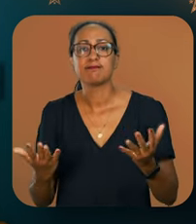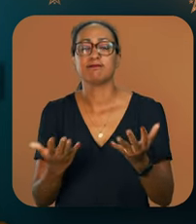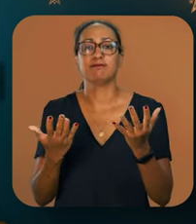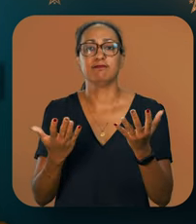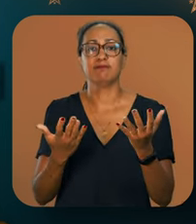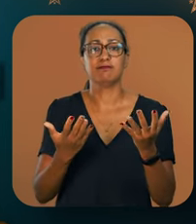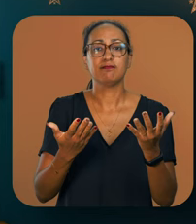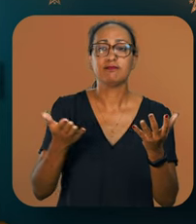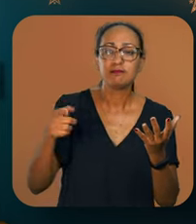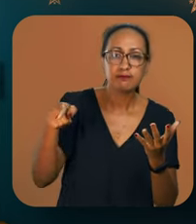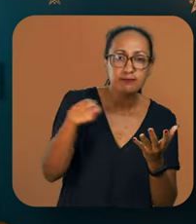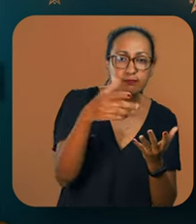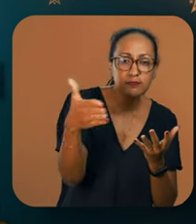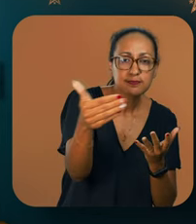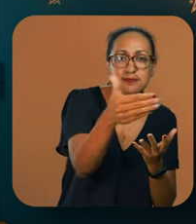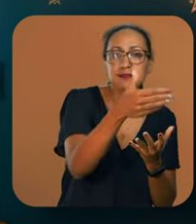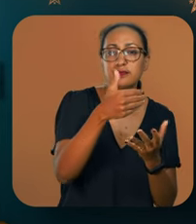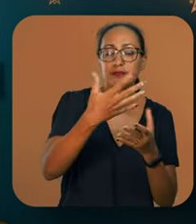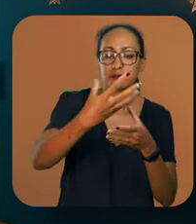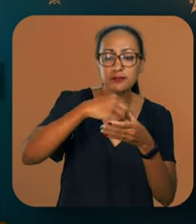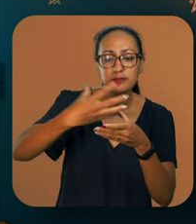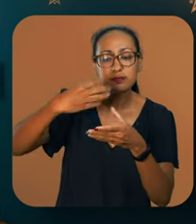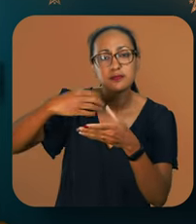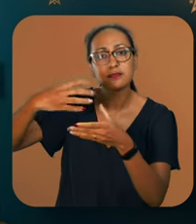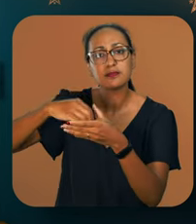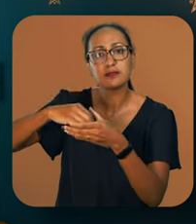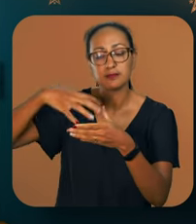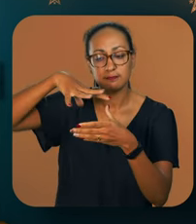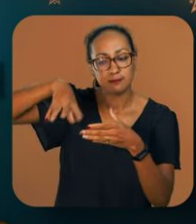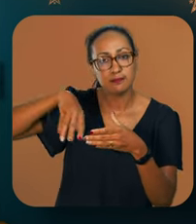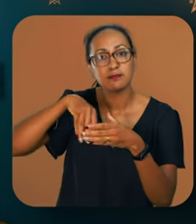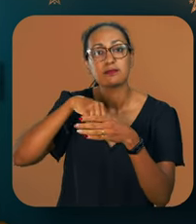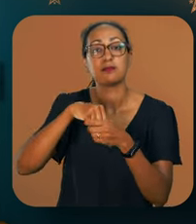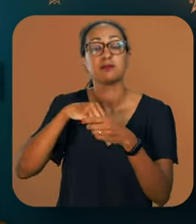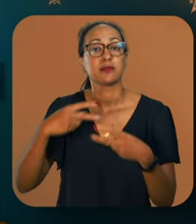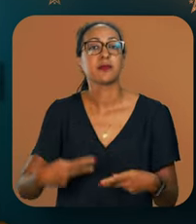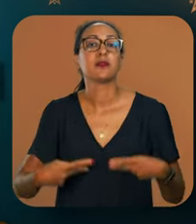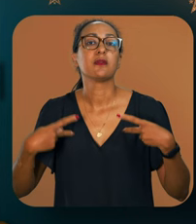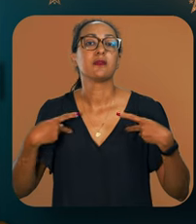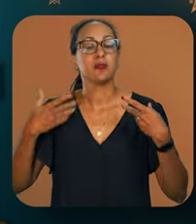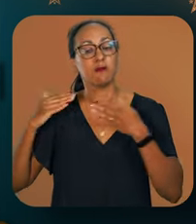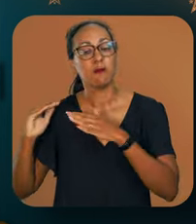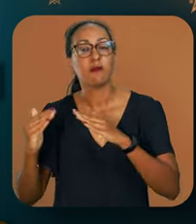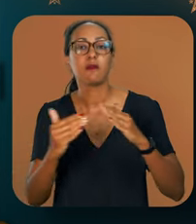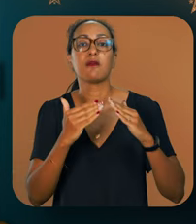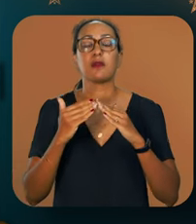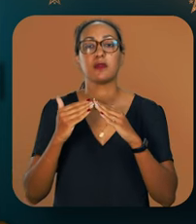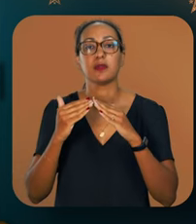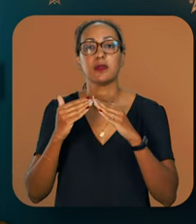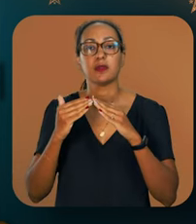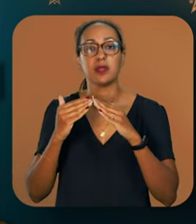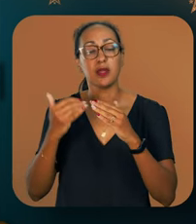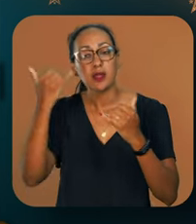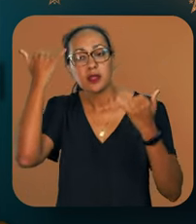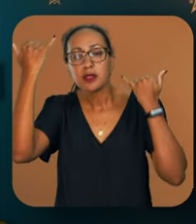continuer à vous impliquer à participer activement à la vie de notre communauté et à partager vos